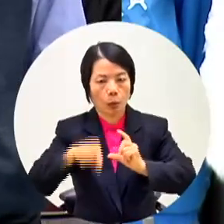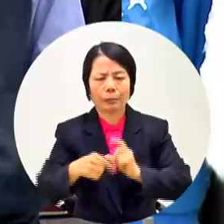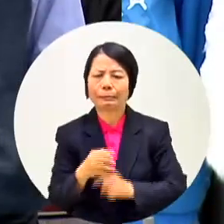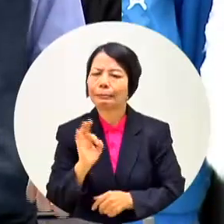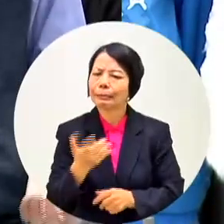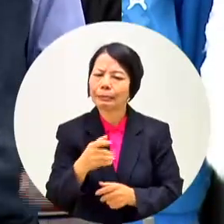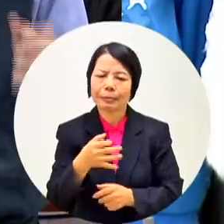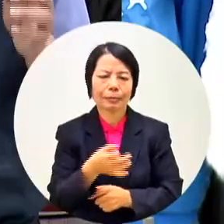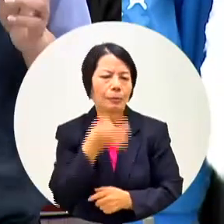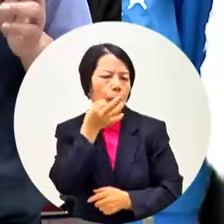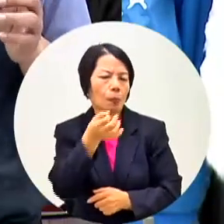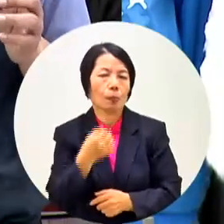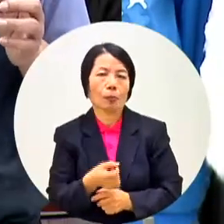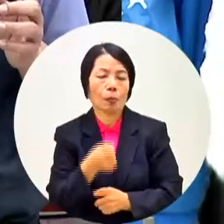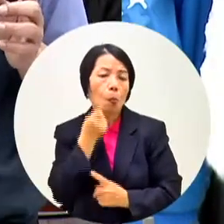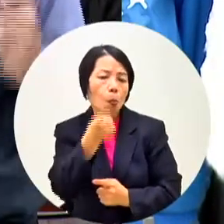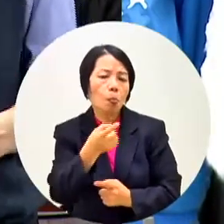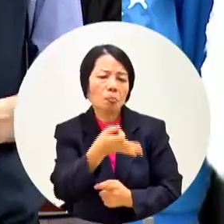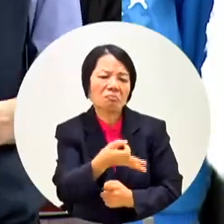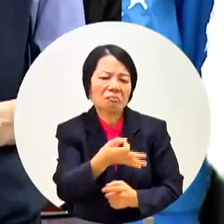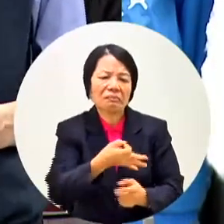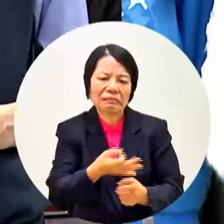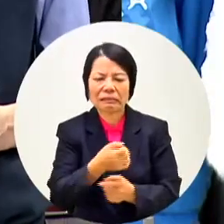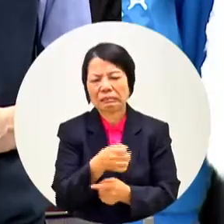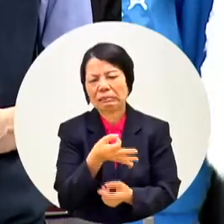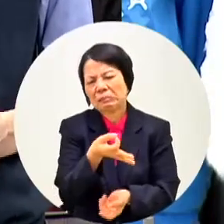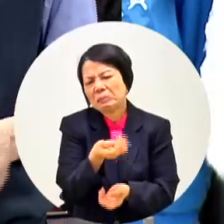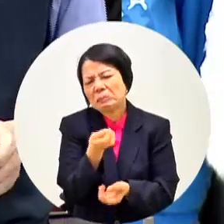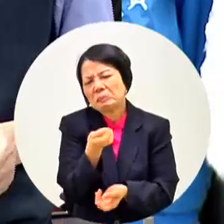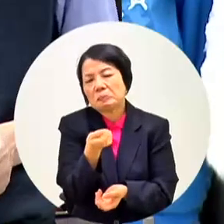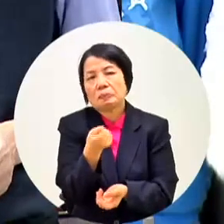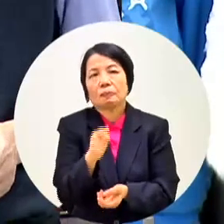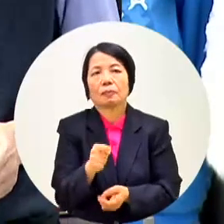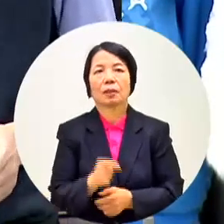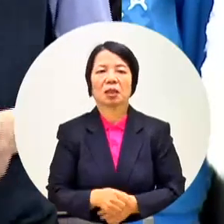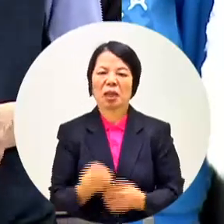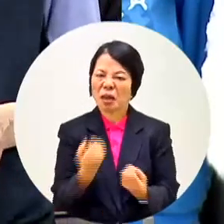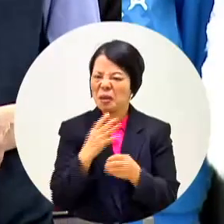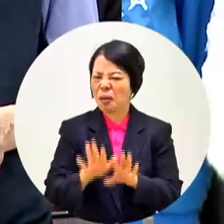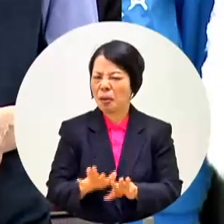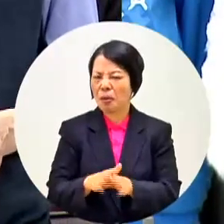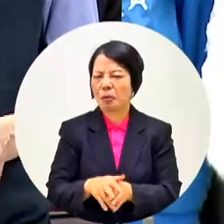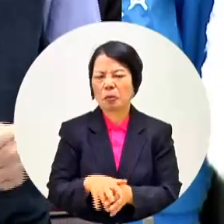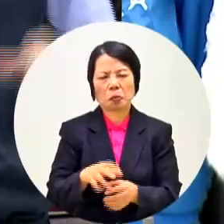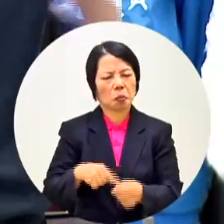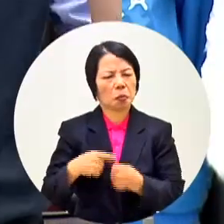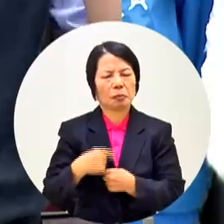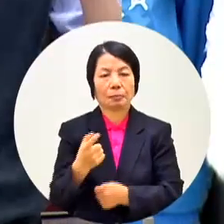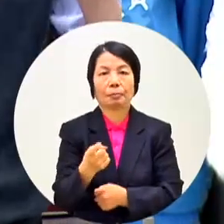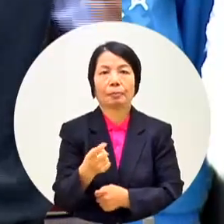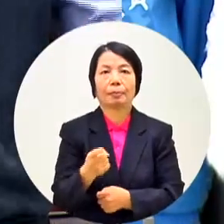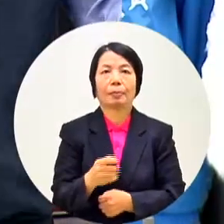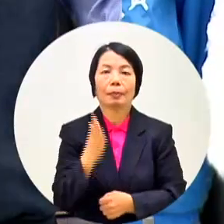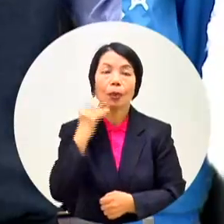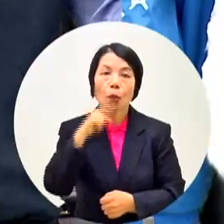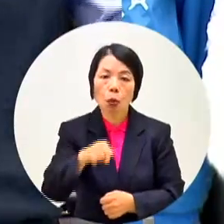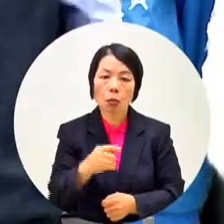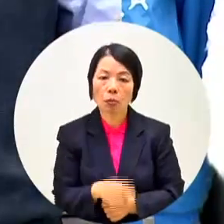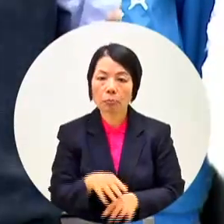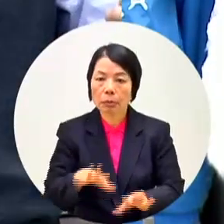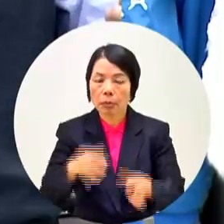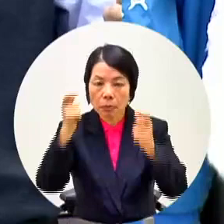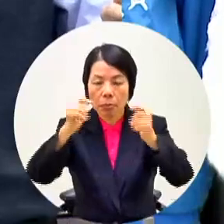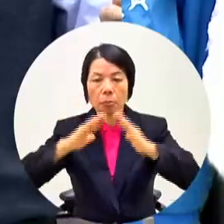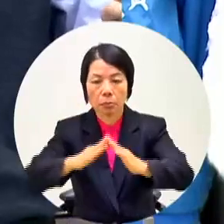没有办法。而且还有一种更奇怪的现象，假设高雄领了35000块，台北领了37000块，